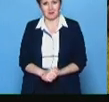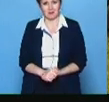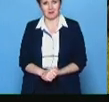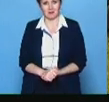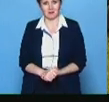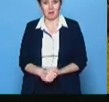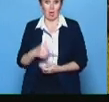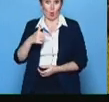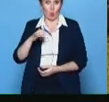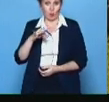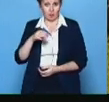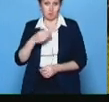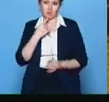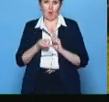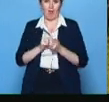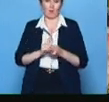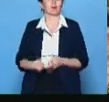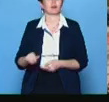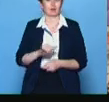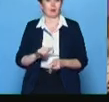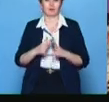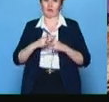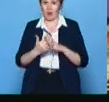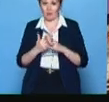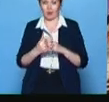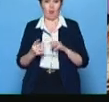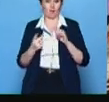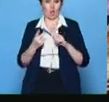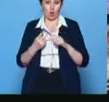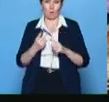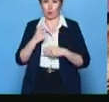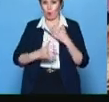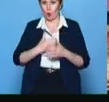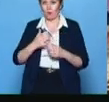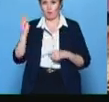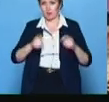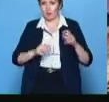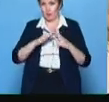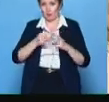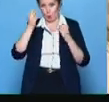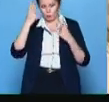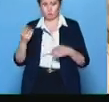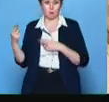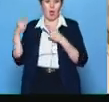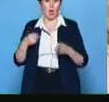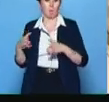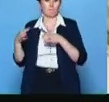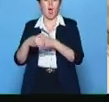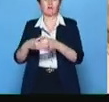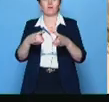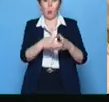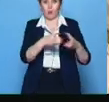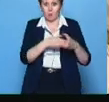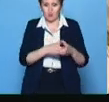Гурт в переводе с удмуртского – деревня. На второй международный фестиваль деревенской культуры приехали целыми подворьями. В подворье деревни